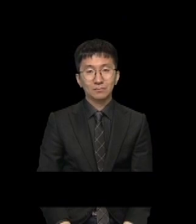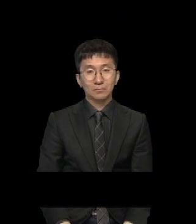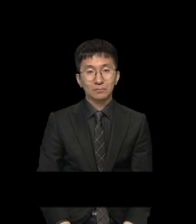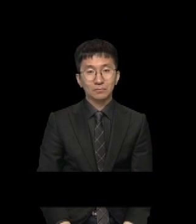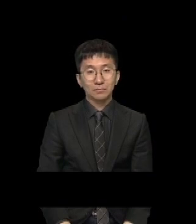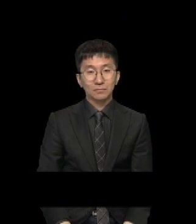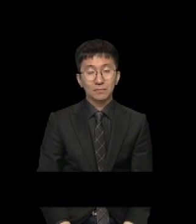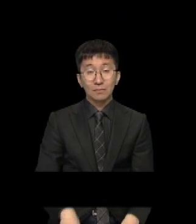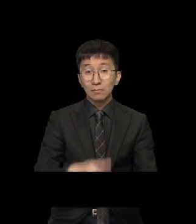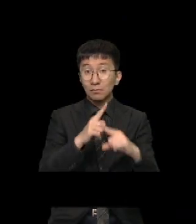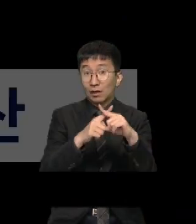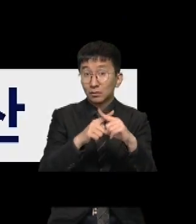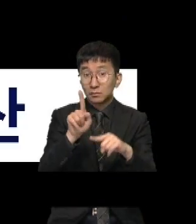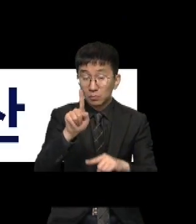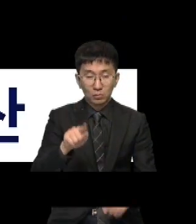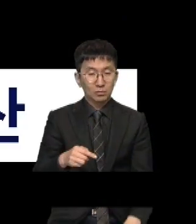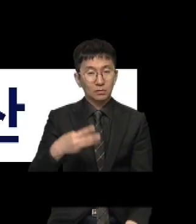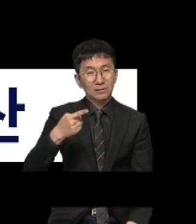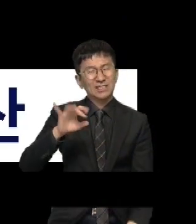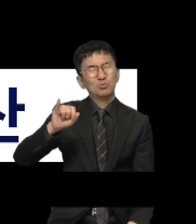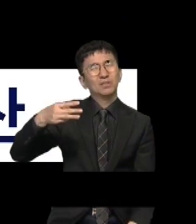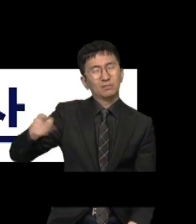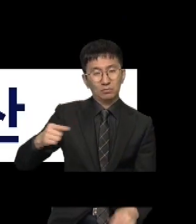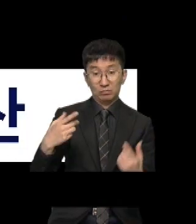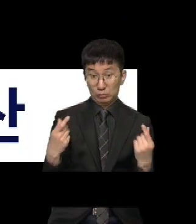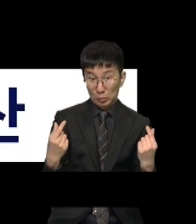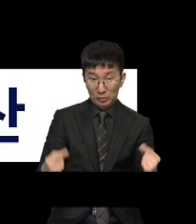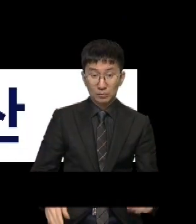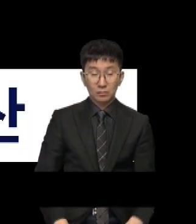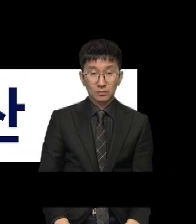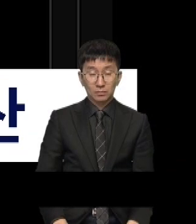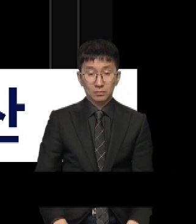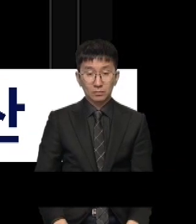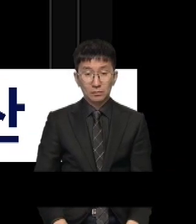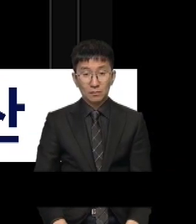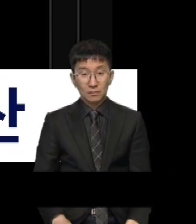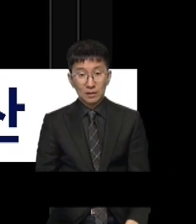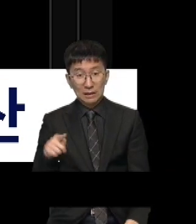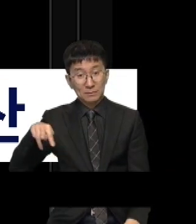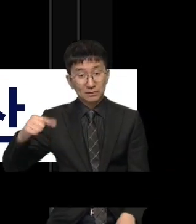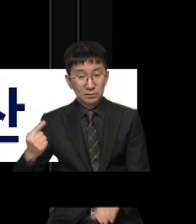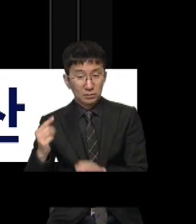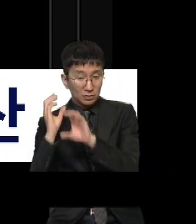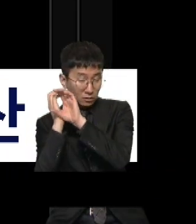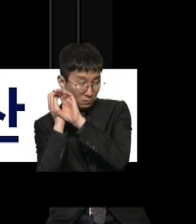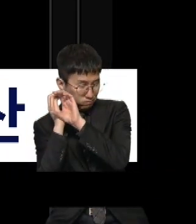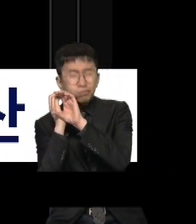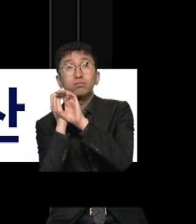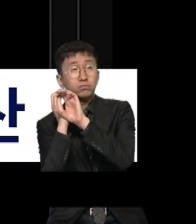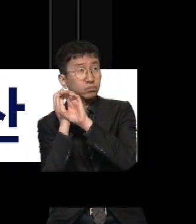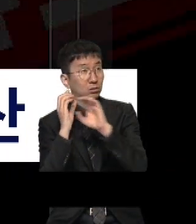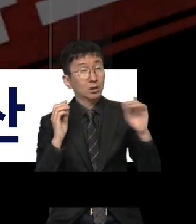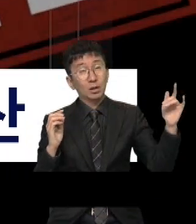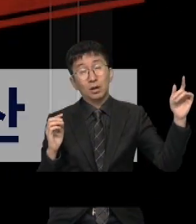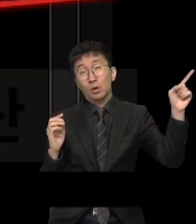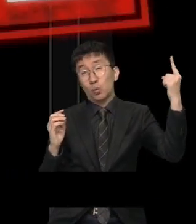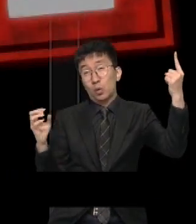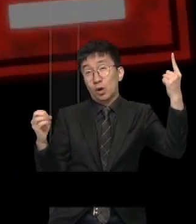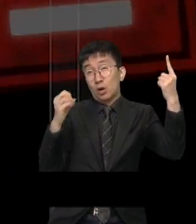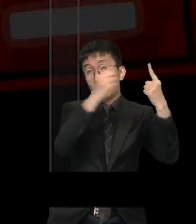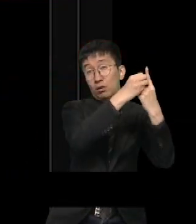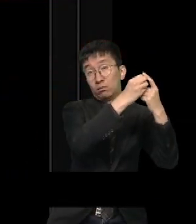소셜미디어 X에 올라온 하마스 무장대원의 헬기 격추 영상입니다. 260만 조회수를 기록하며 빠르게